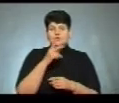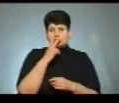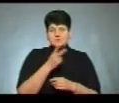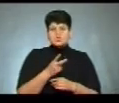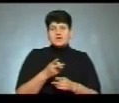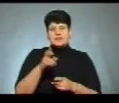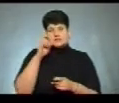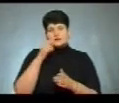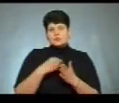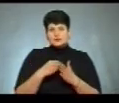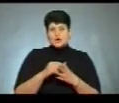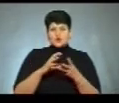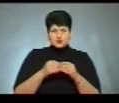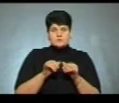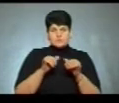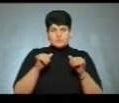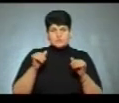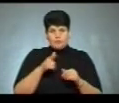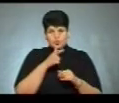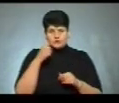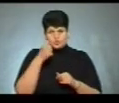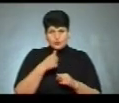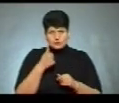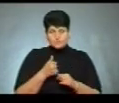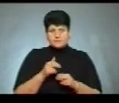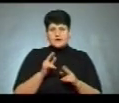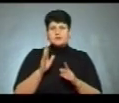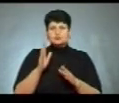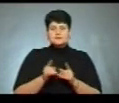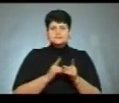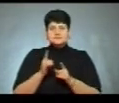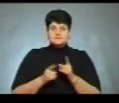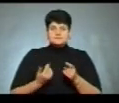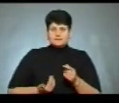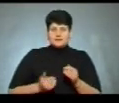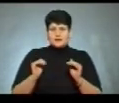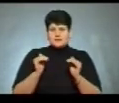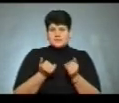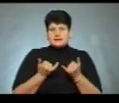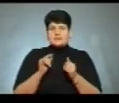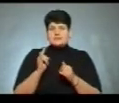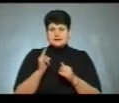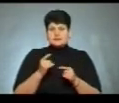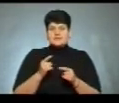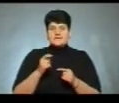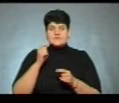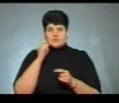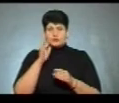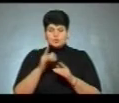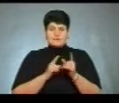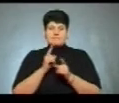державний бюджет, ця сума зростатиме упродовж року? Як буде змінюватись прожитковий мінімум для дитини відповідного віку, і відповідно